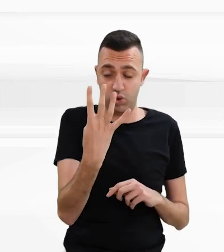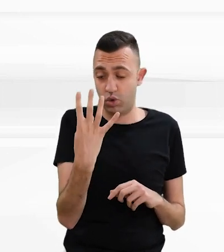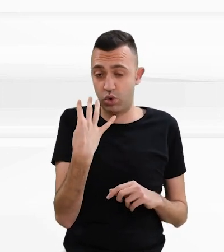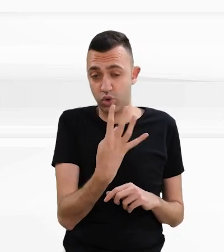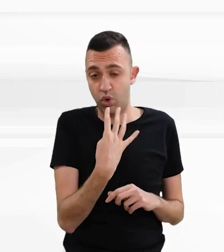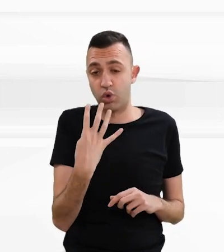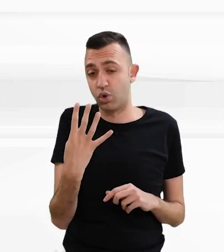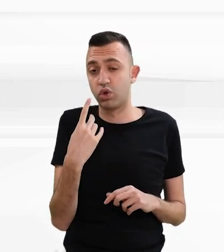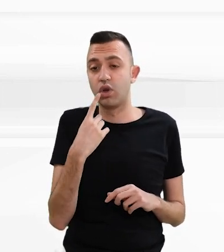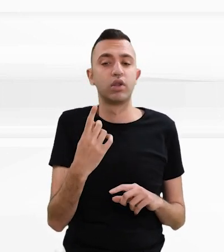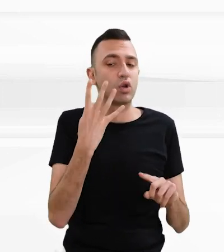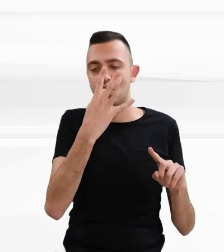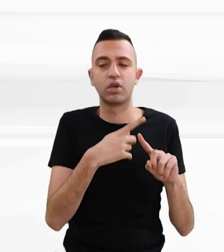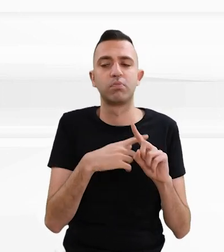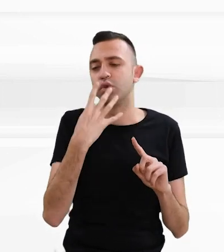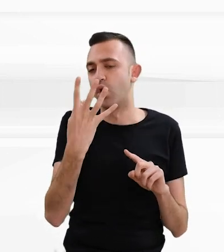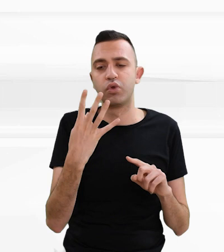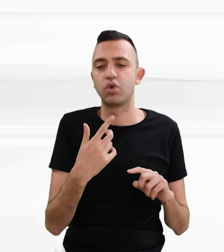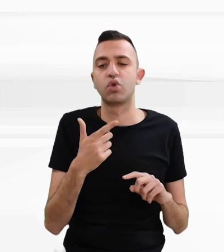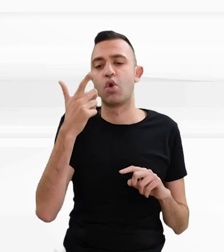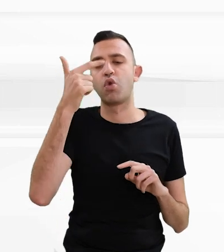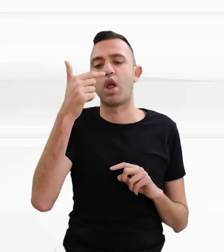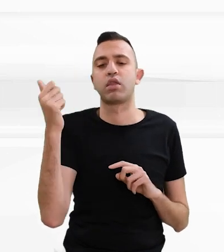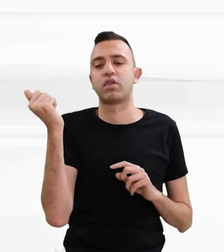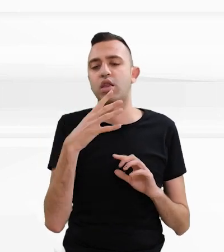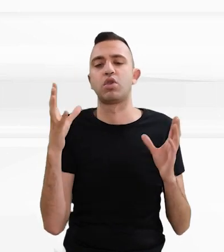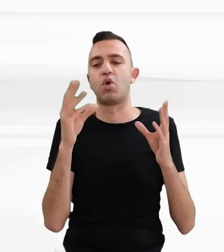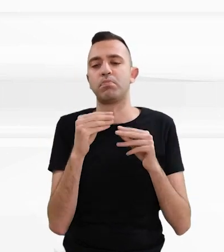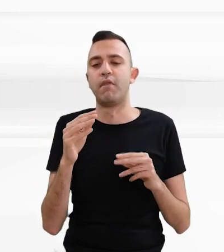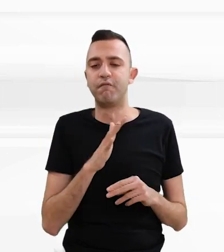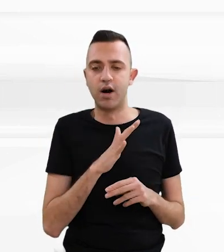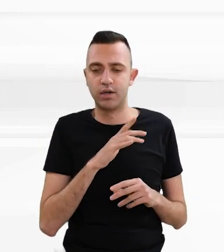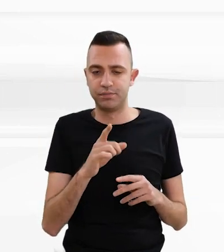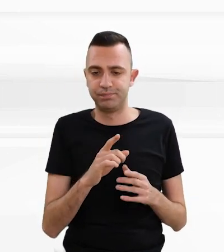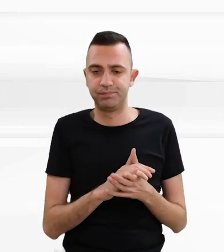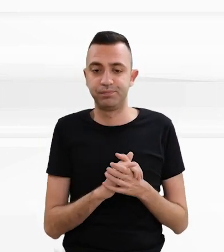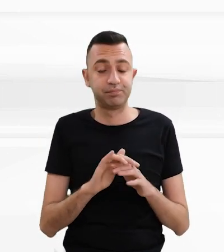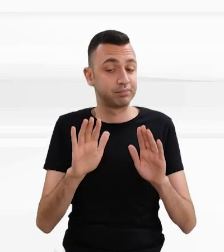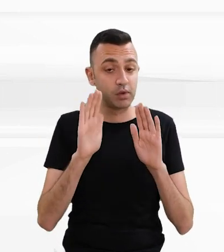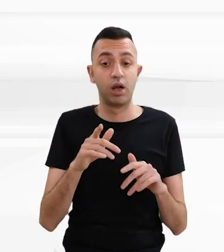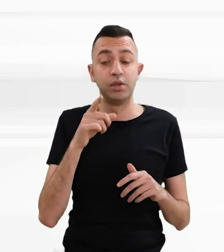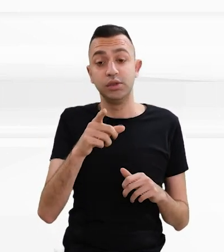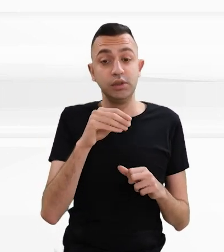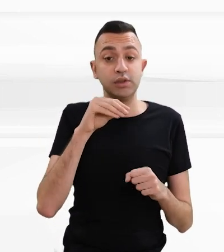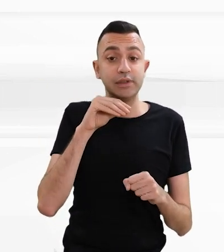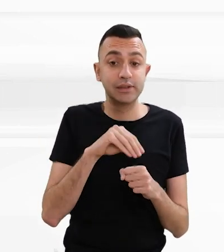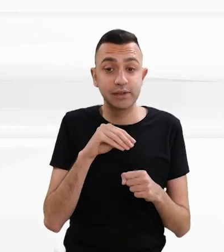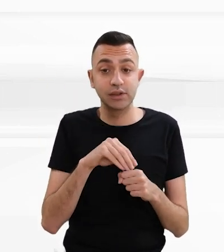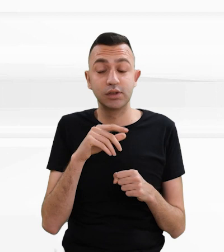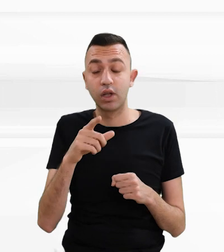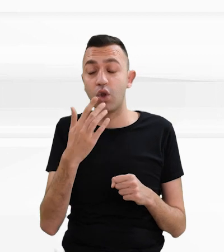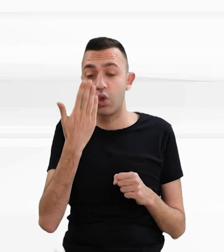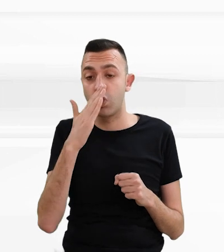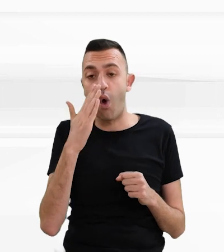bahsediyorsak 4x 4'ten 16 tane toplam ihtimalim var peki Benden bu